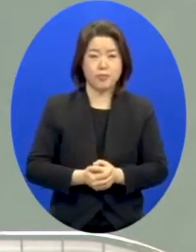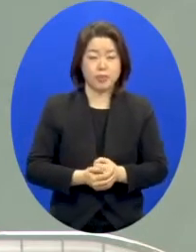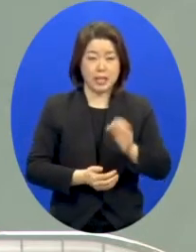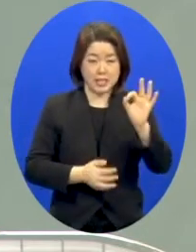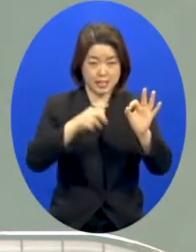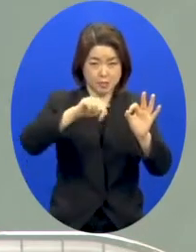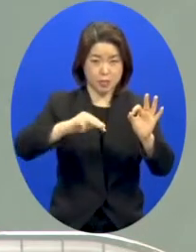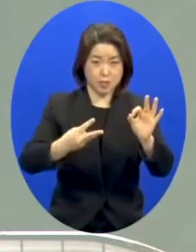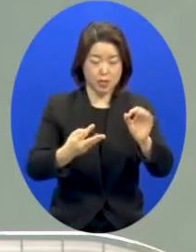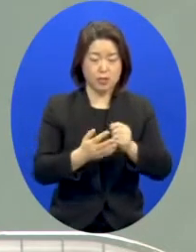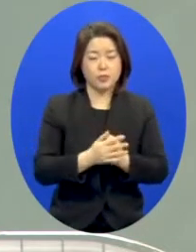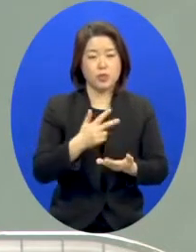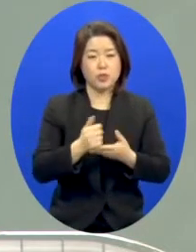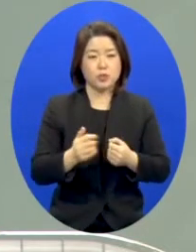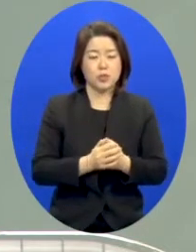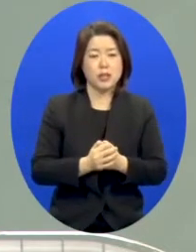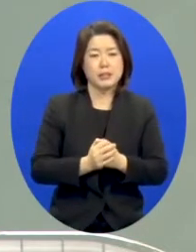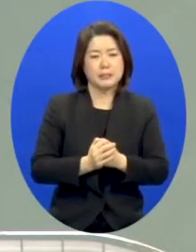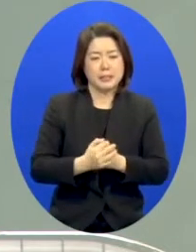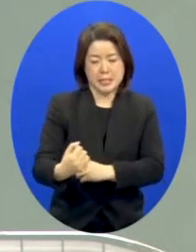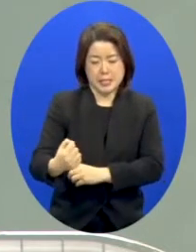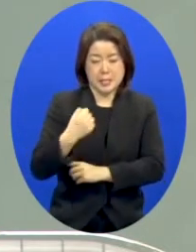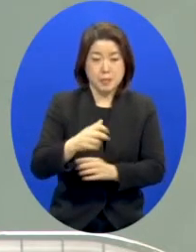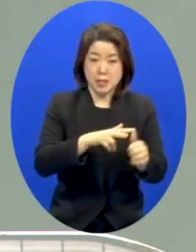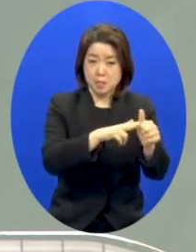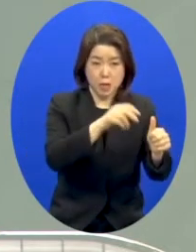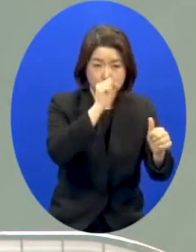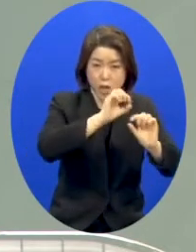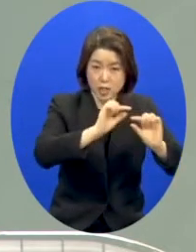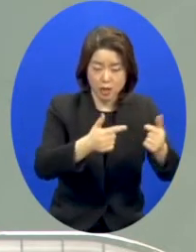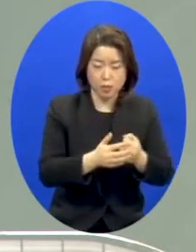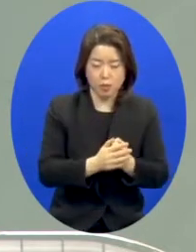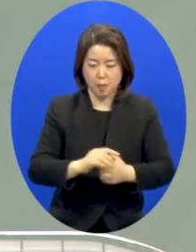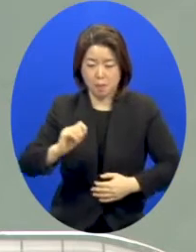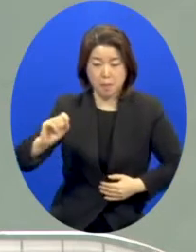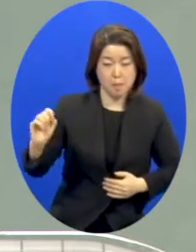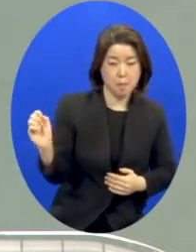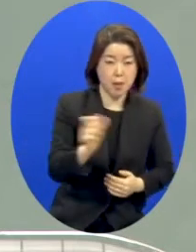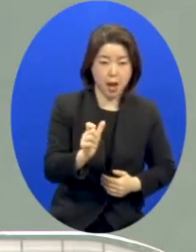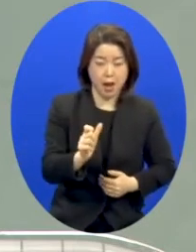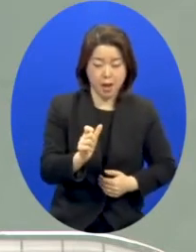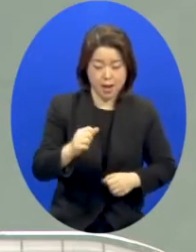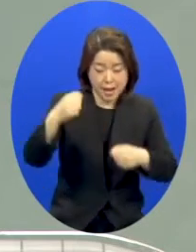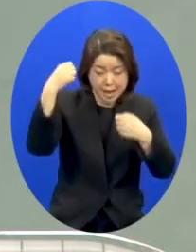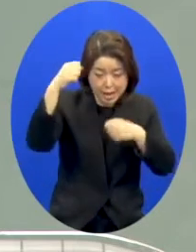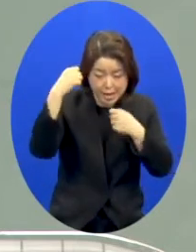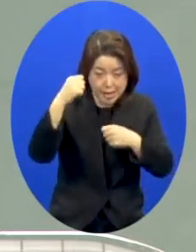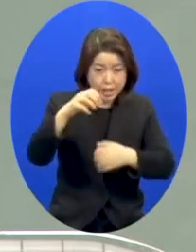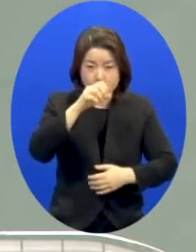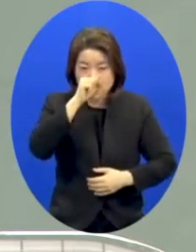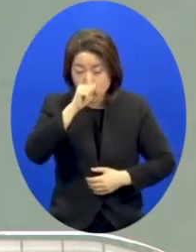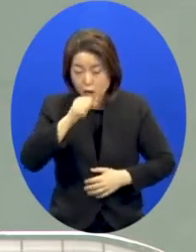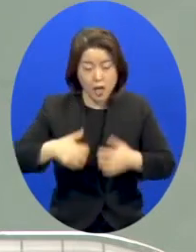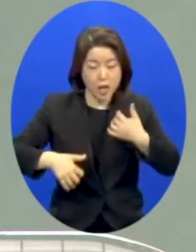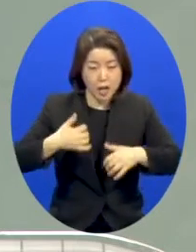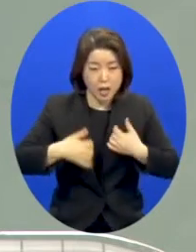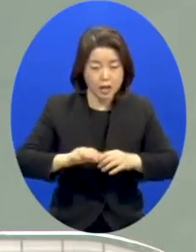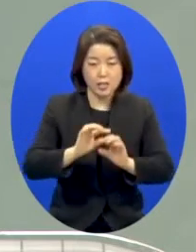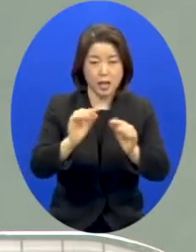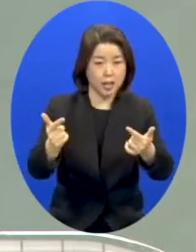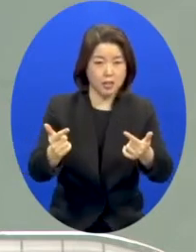10절에 주님은 힘 샌 중 말을 좋아 하지 않으시고 빨리 달리는 힘센 다리를 가진 사람도 당기지 아니